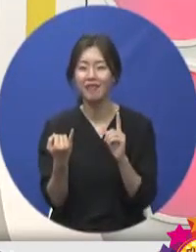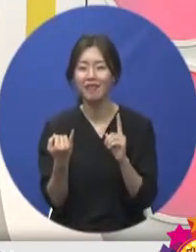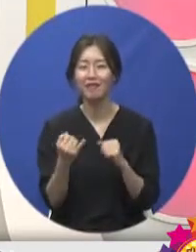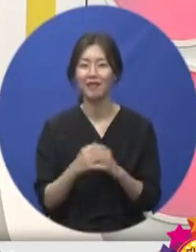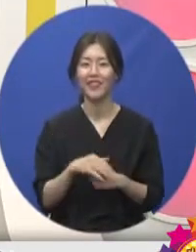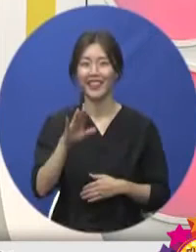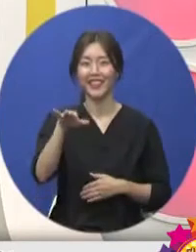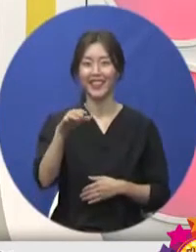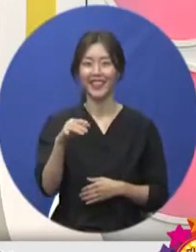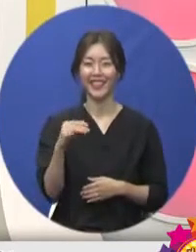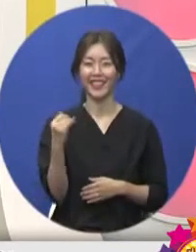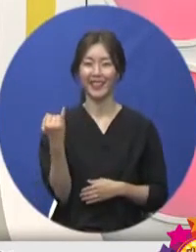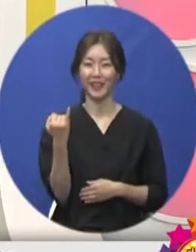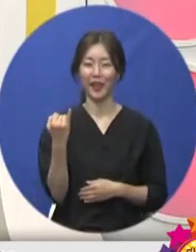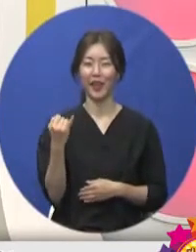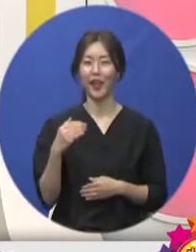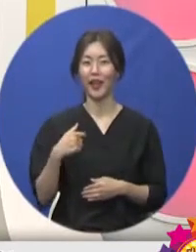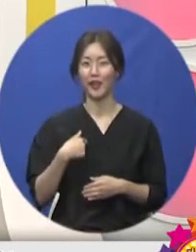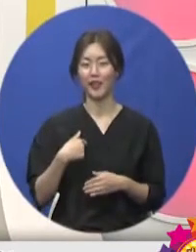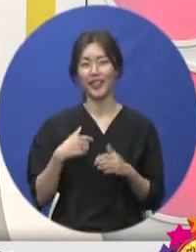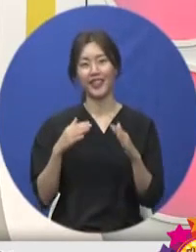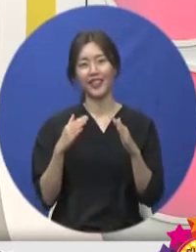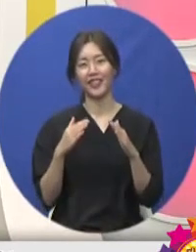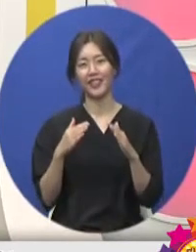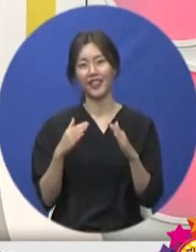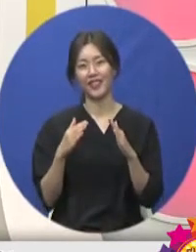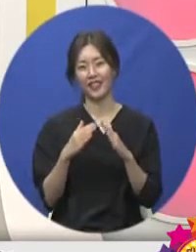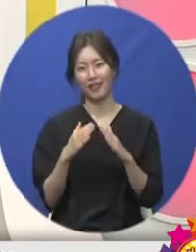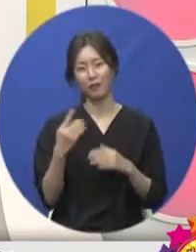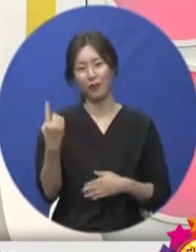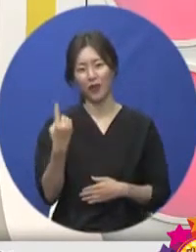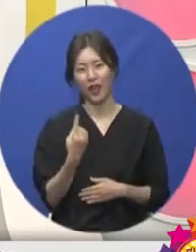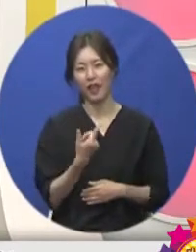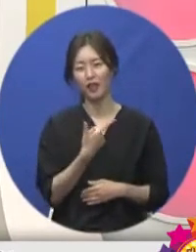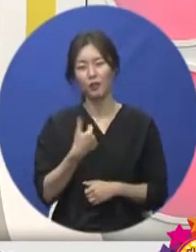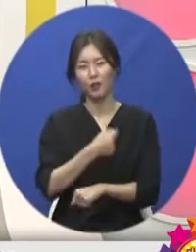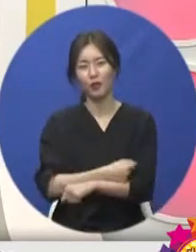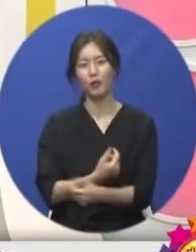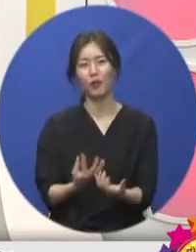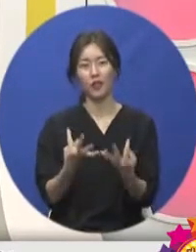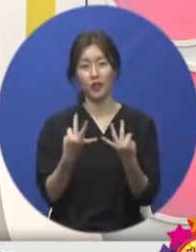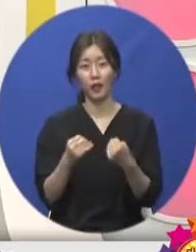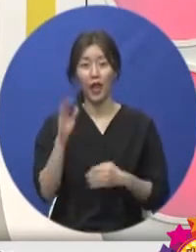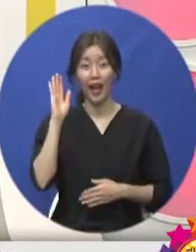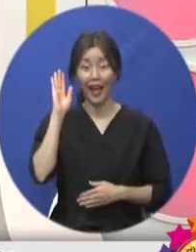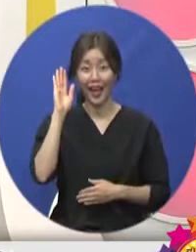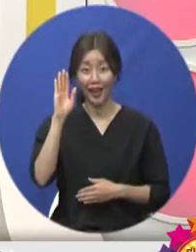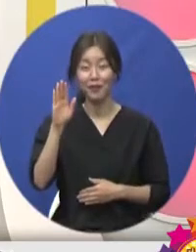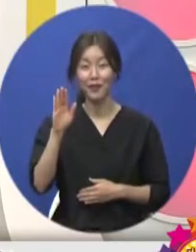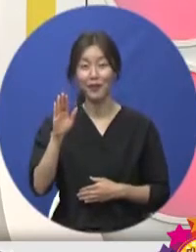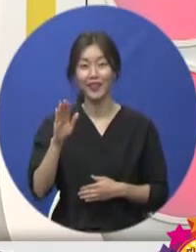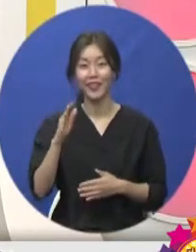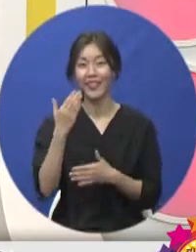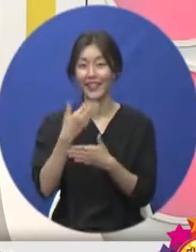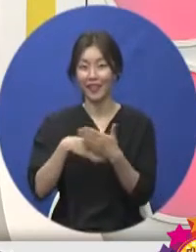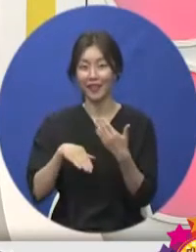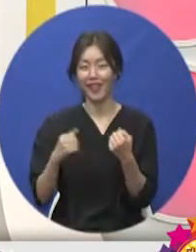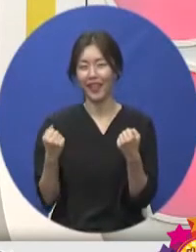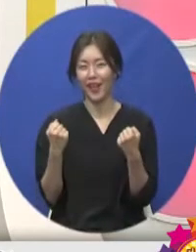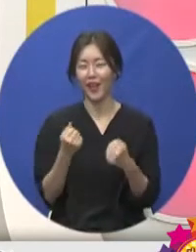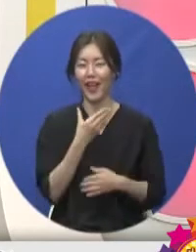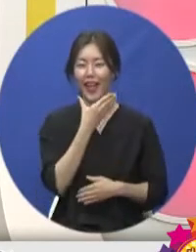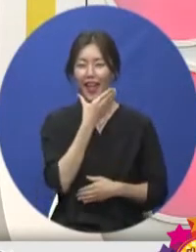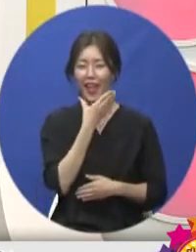예, 여보 우리 집에 만나서 너무 고생 많고 앞으로 남은 날 건강하게 행복하게 잘